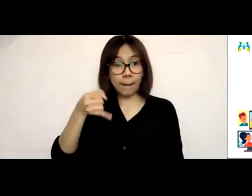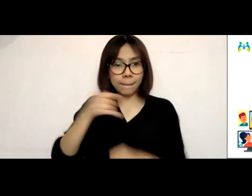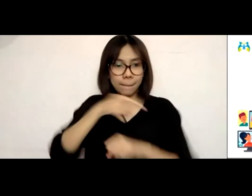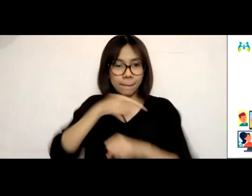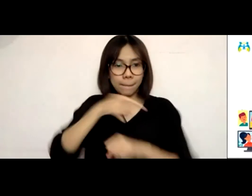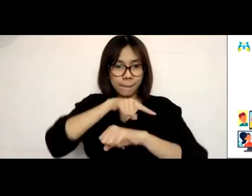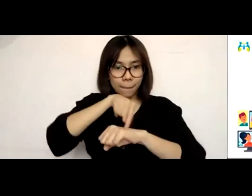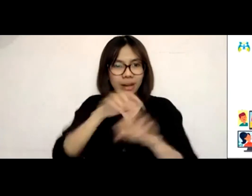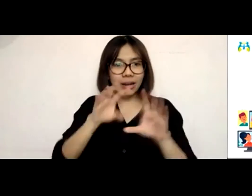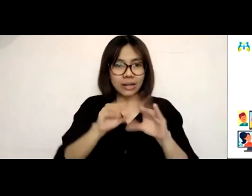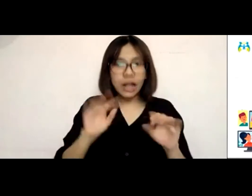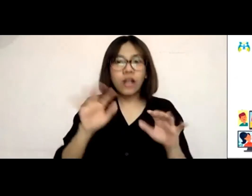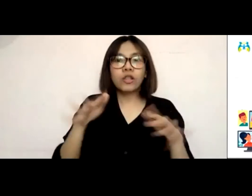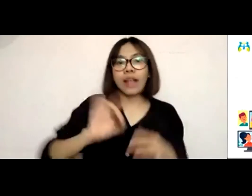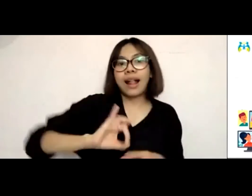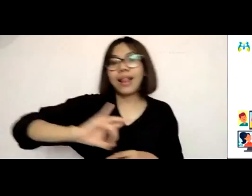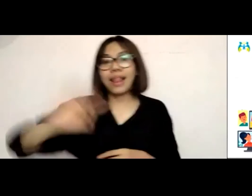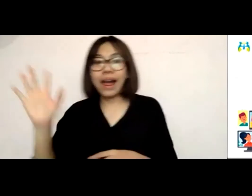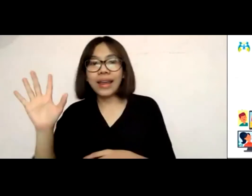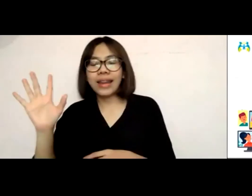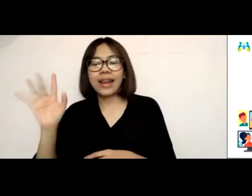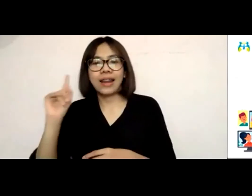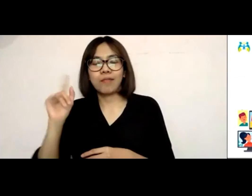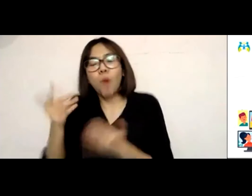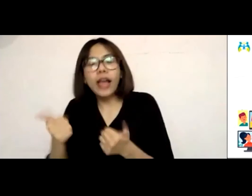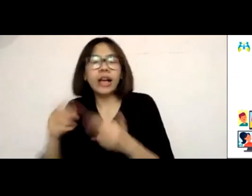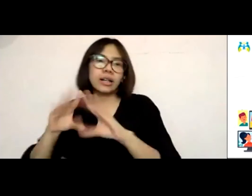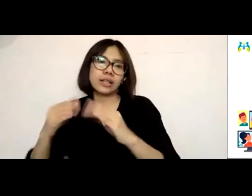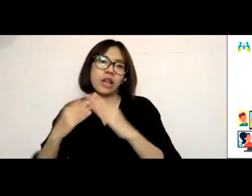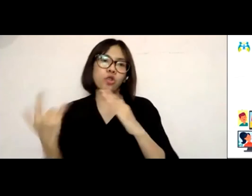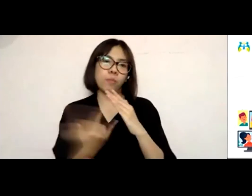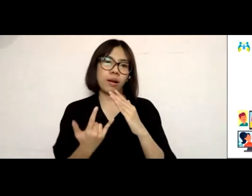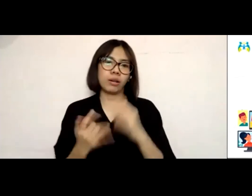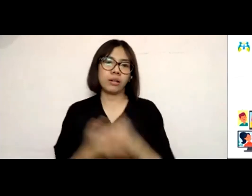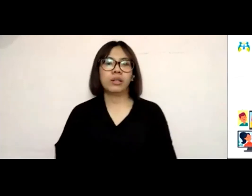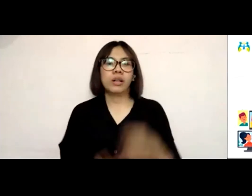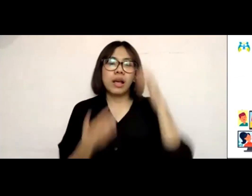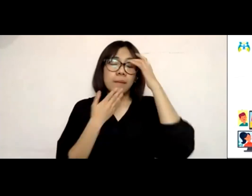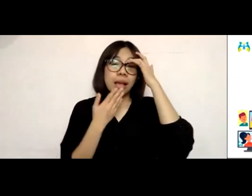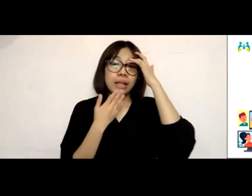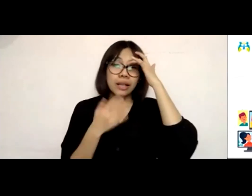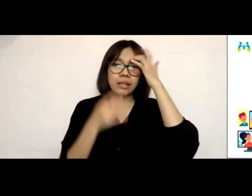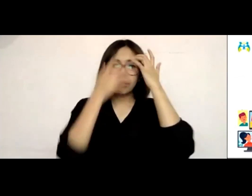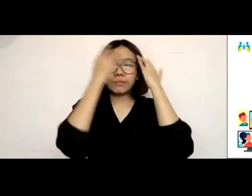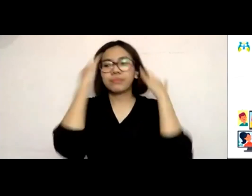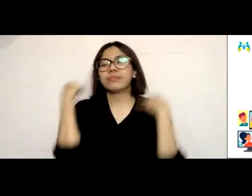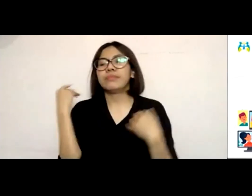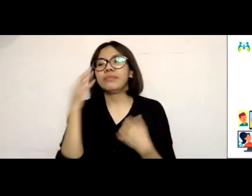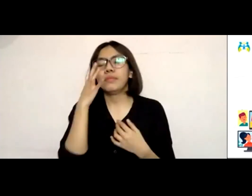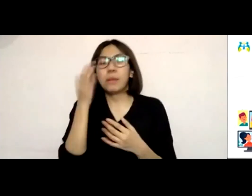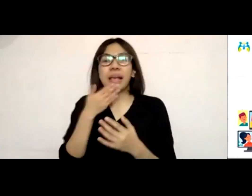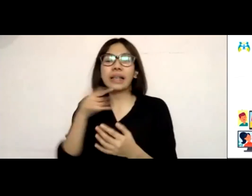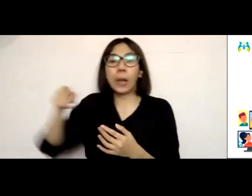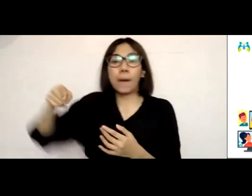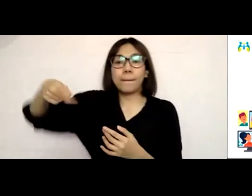di pengalaman kami, personel yang kontrak kerjanya part-time, itu biasanya mereka nggak cuman kerja di Botanina, tapi